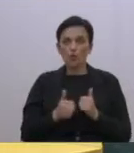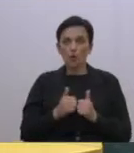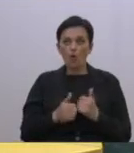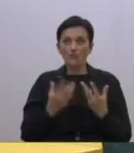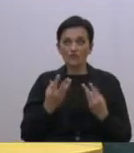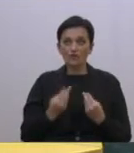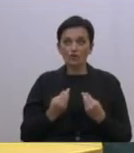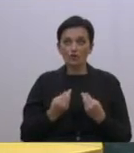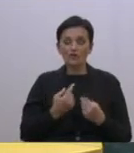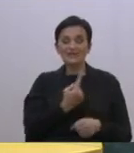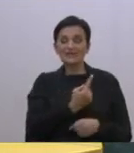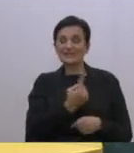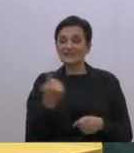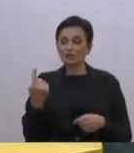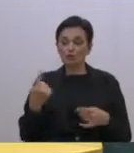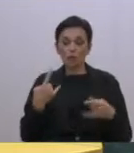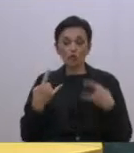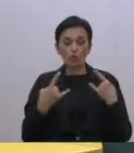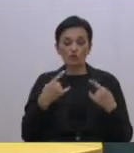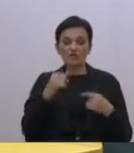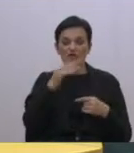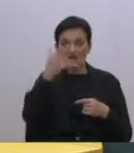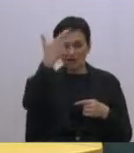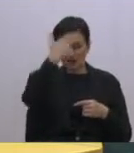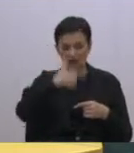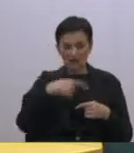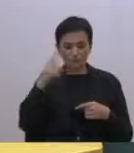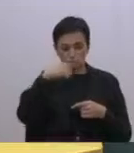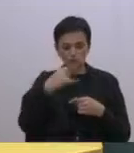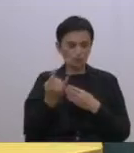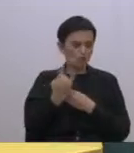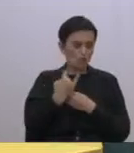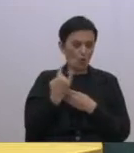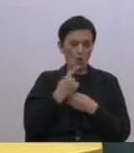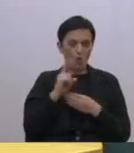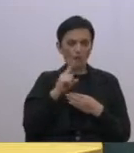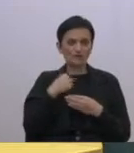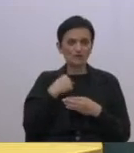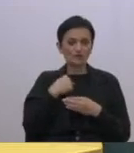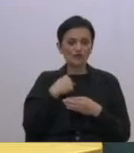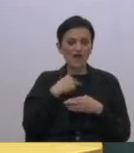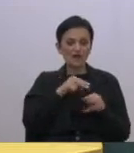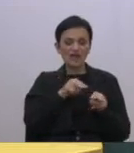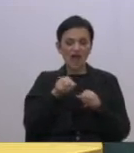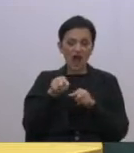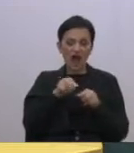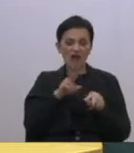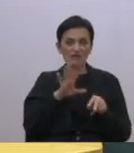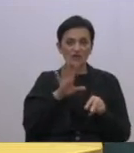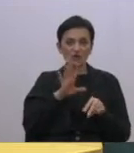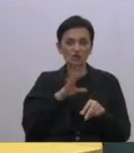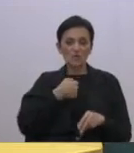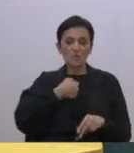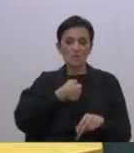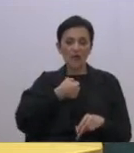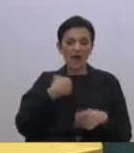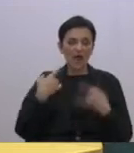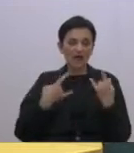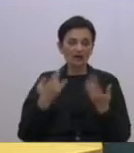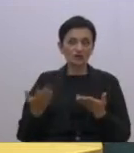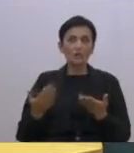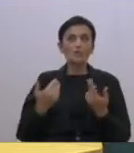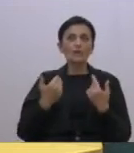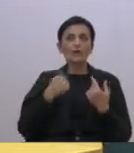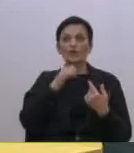თითოეულ ეთერში, და ნუ მოვიტყუებთ თავს, თითქოს ჩვენ არ ვაკონტროლებთ მედიას, თითქოს ჩვენ არ შეგვიძლია,